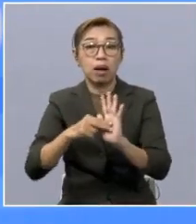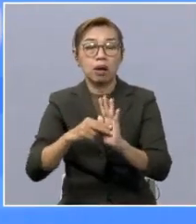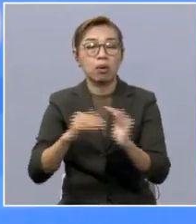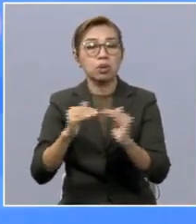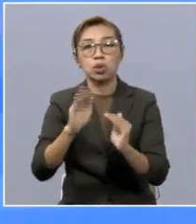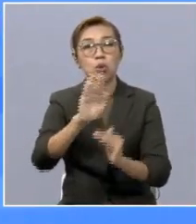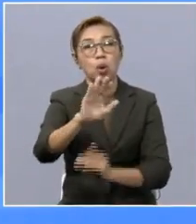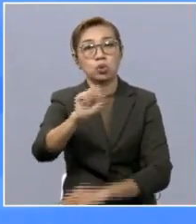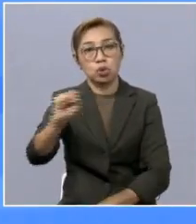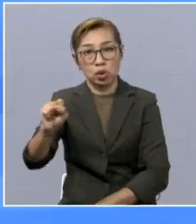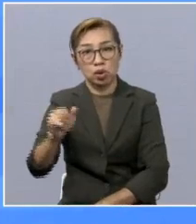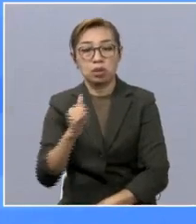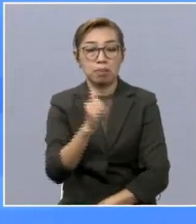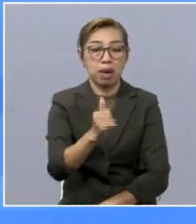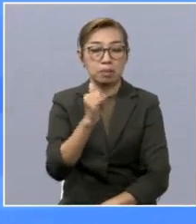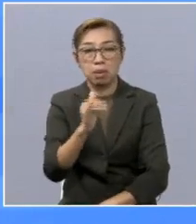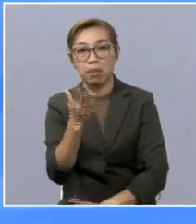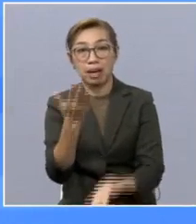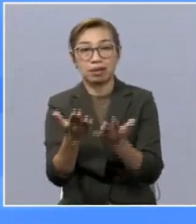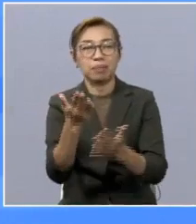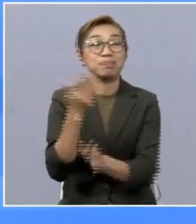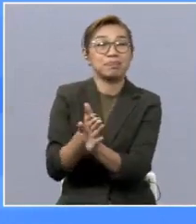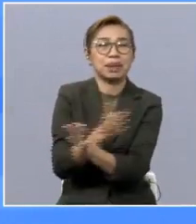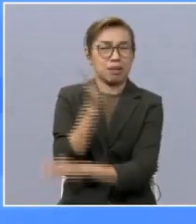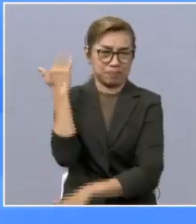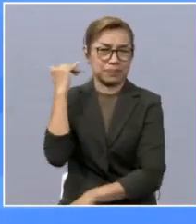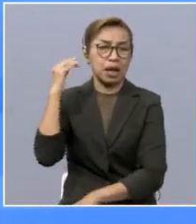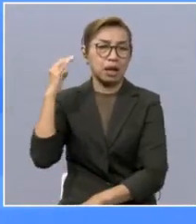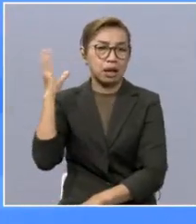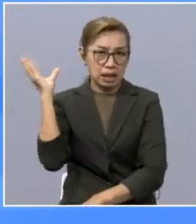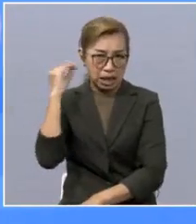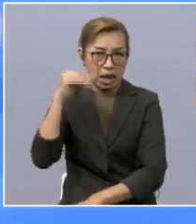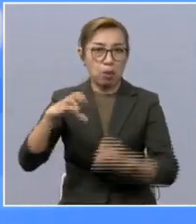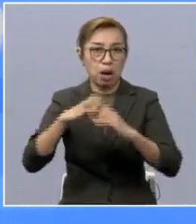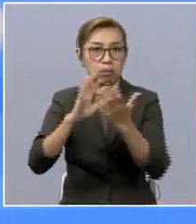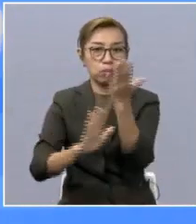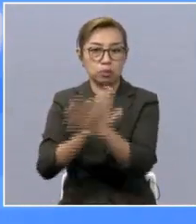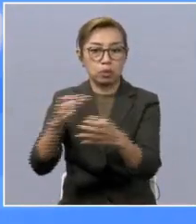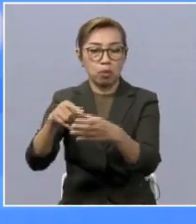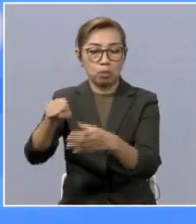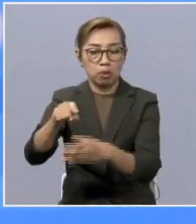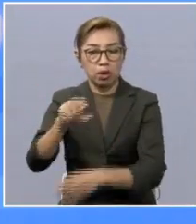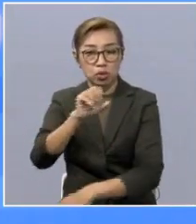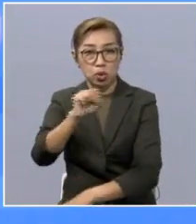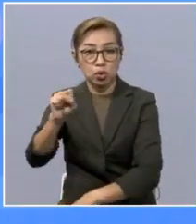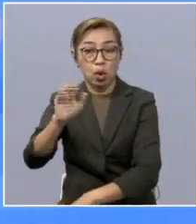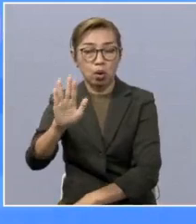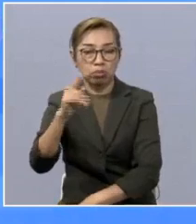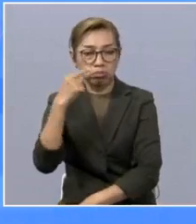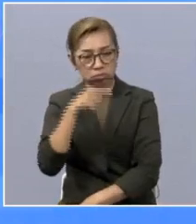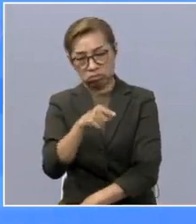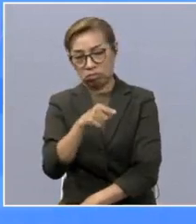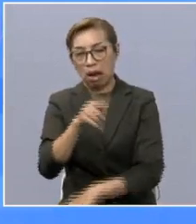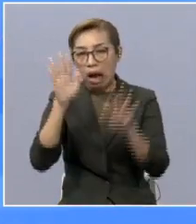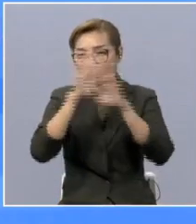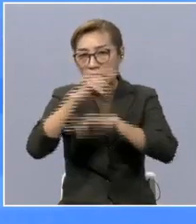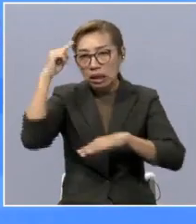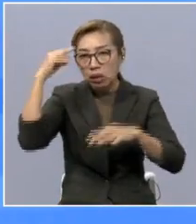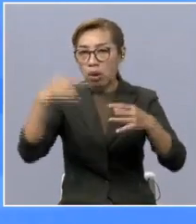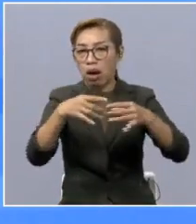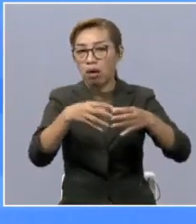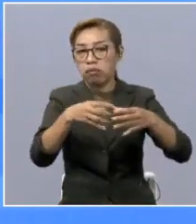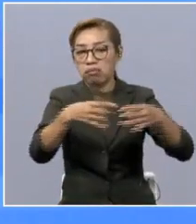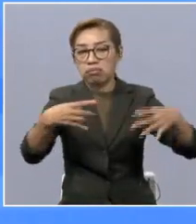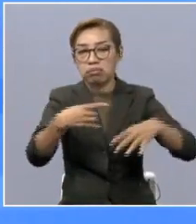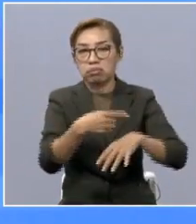กสิทธิ์ของส.ส.คือก่อนหน้านี้ภูมิใจไทยเขามีประเด็นนี้ออกมาเหมือนจะไม่ร่วมใช่ไหมฮะเนื่องจากเหมือนกับมองว่าที่ผ่านมาเป็นเก ม ของการ